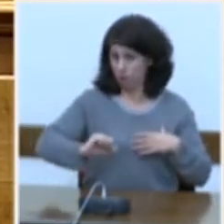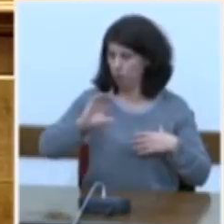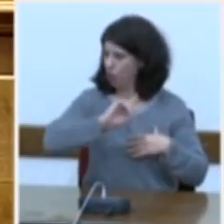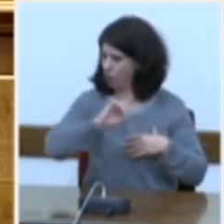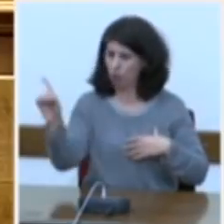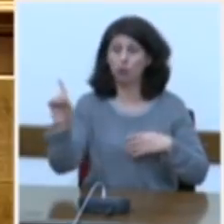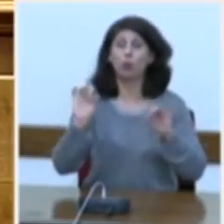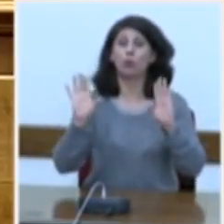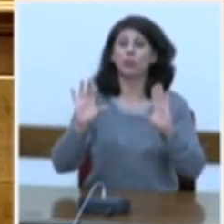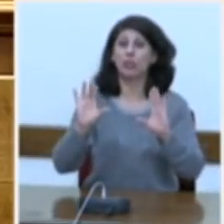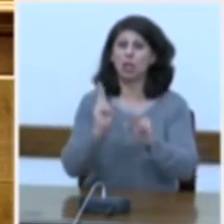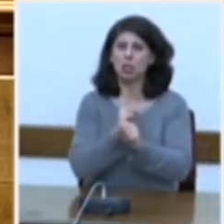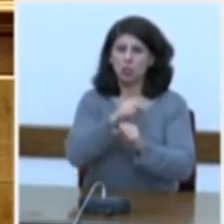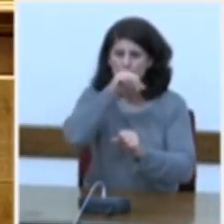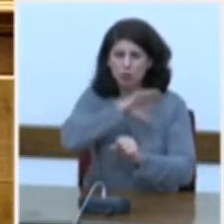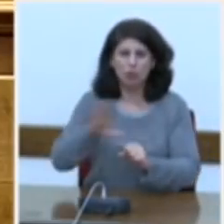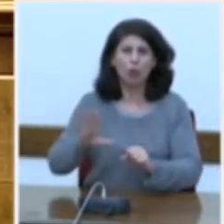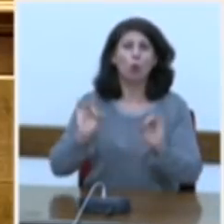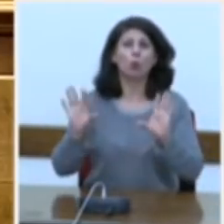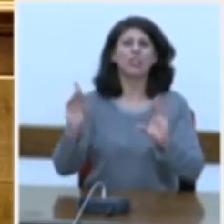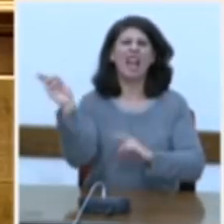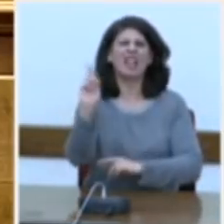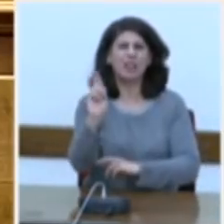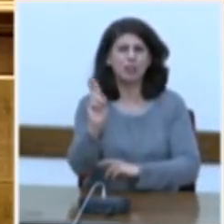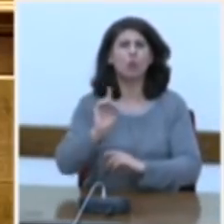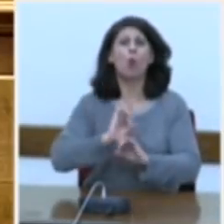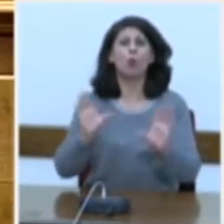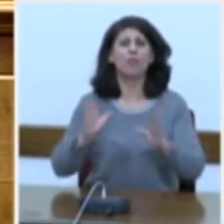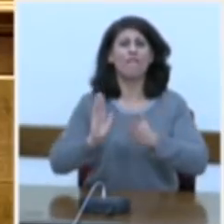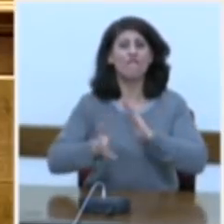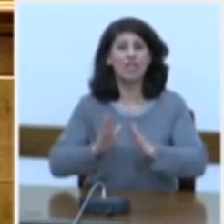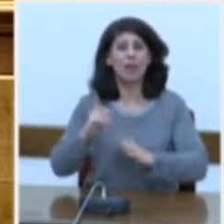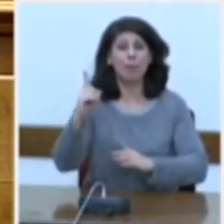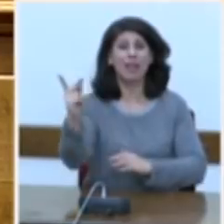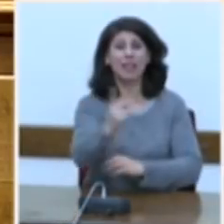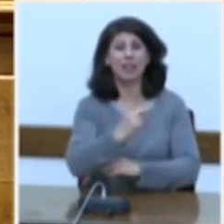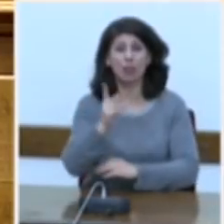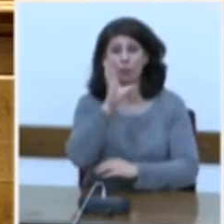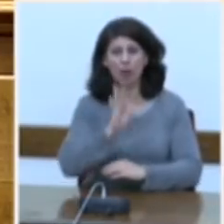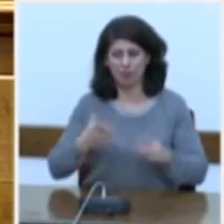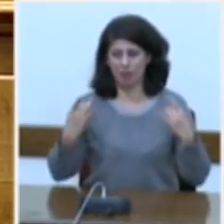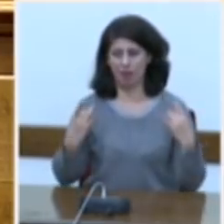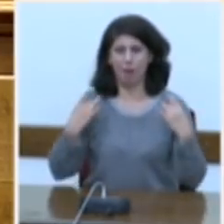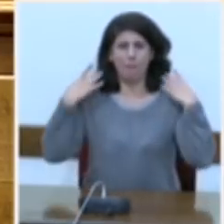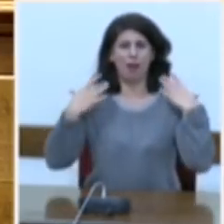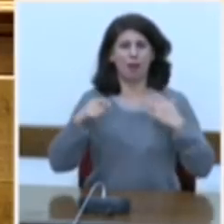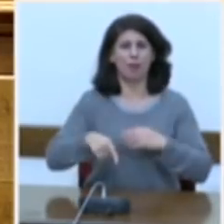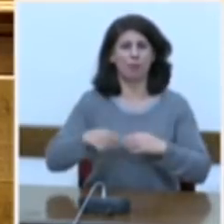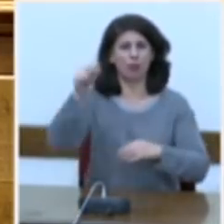το σεξισμό, ούτε το ρατσισμό, ούτε τη βία, μια κοινωνία πραγματικά απαλλαγμένη